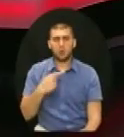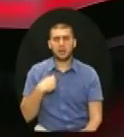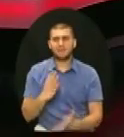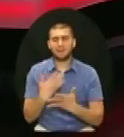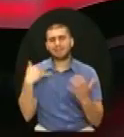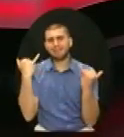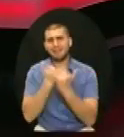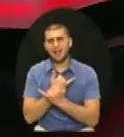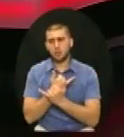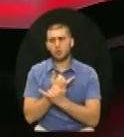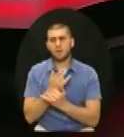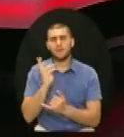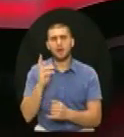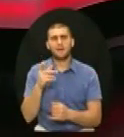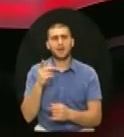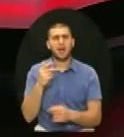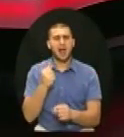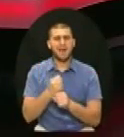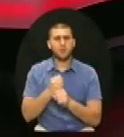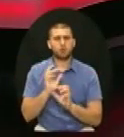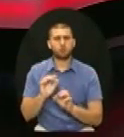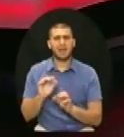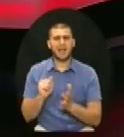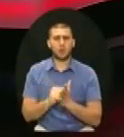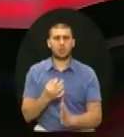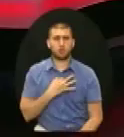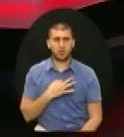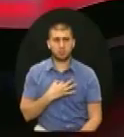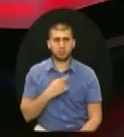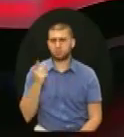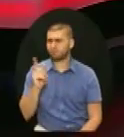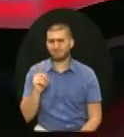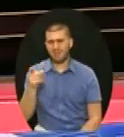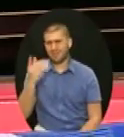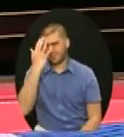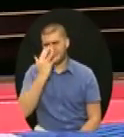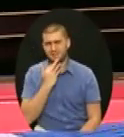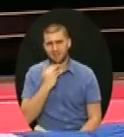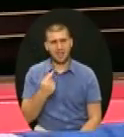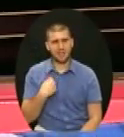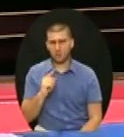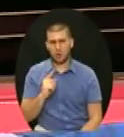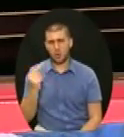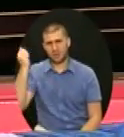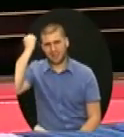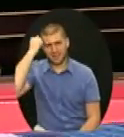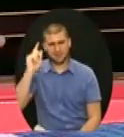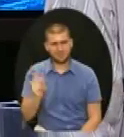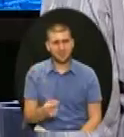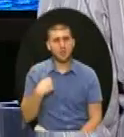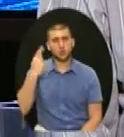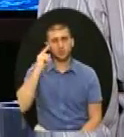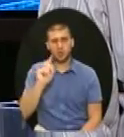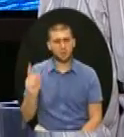חטאנו לאמת ולעבודה העיתונאית ולאינטגריטי העיתונאי שלנו? את נאיבית. אנחנו לא נקיע על חטא. אני חושב